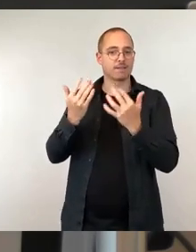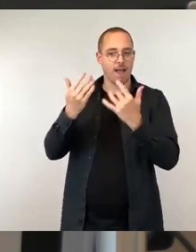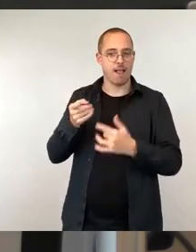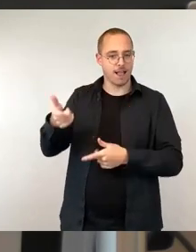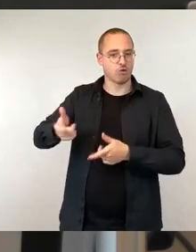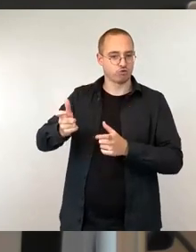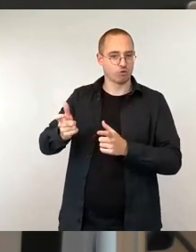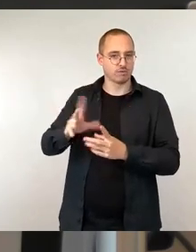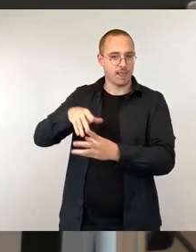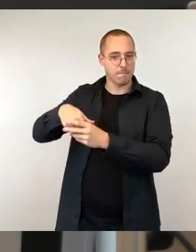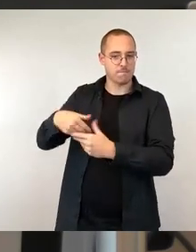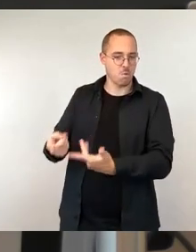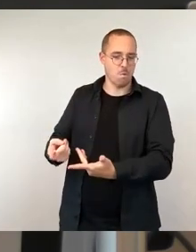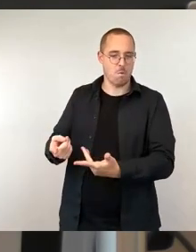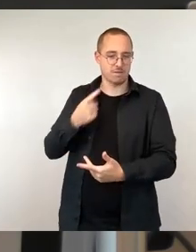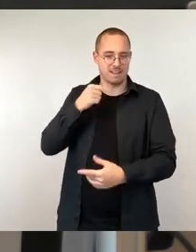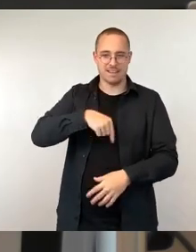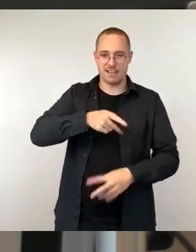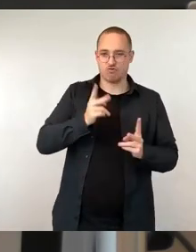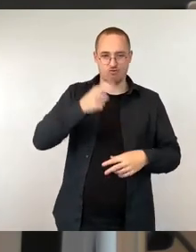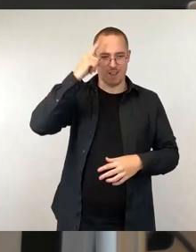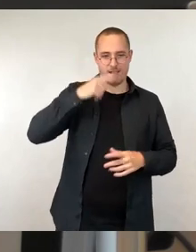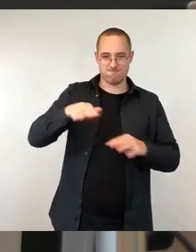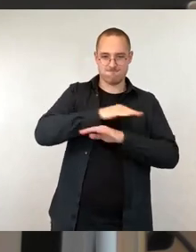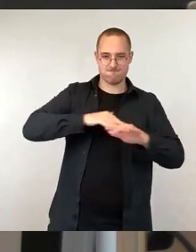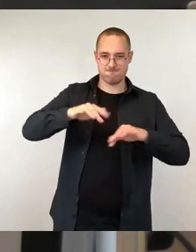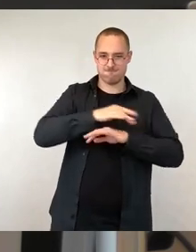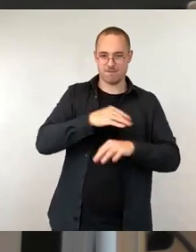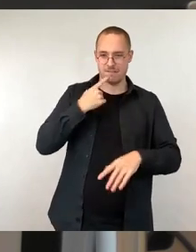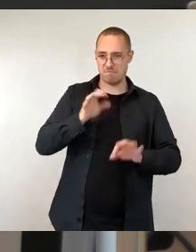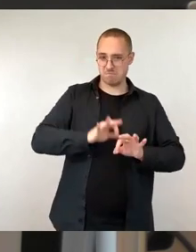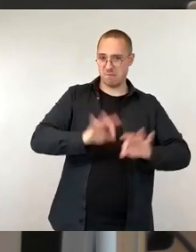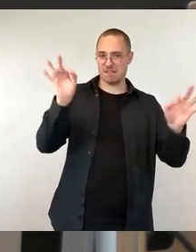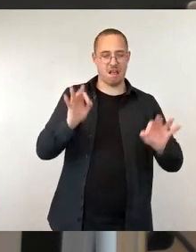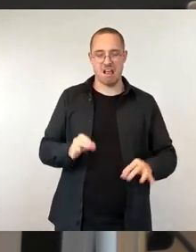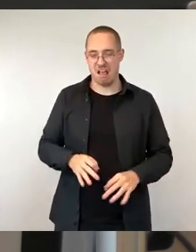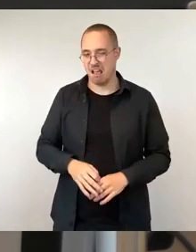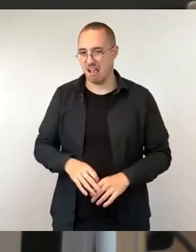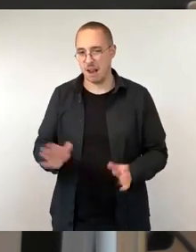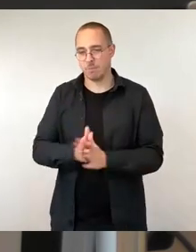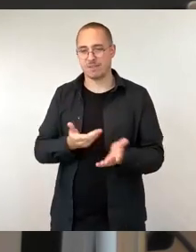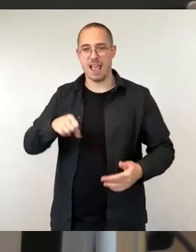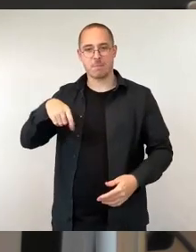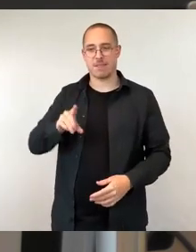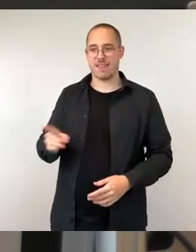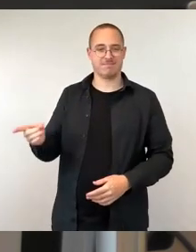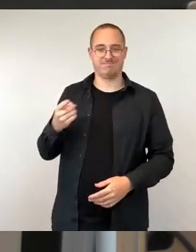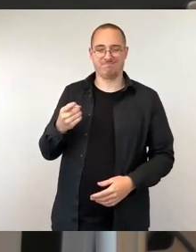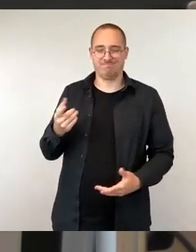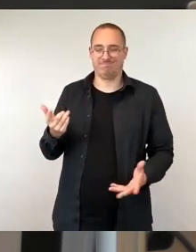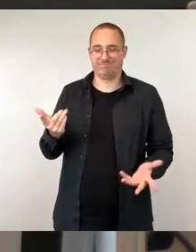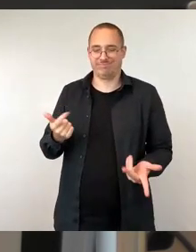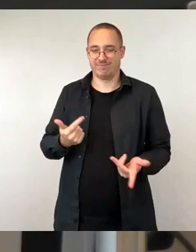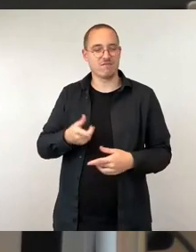wird, halte ich ehrlich gesagt auch für Wunschdenken der SPD, weil ich glaube nicht, dass sich irgendein Baupolitiker